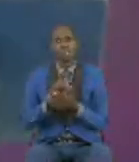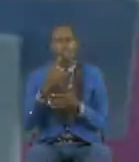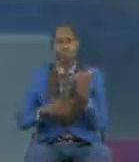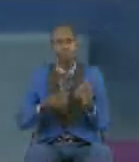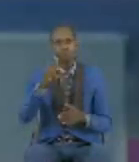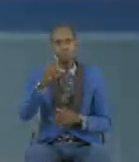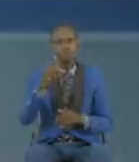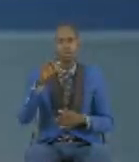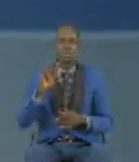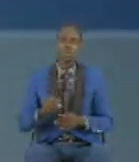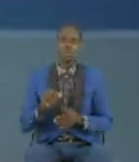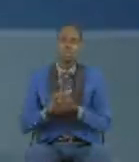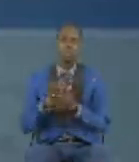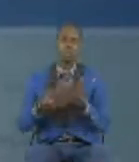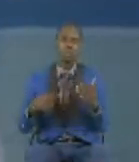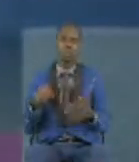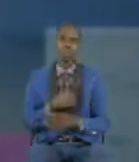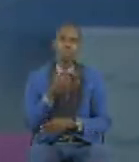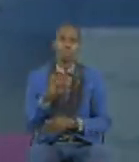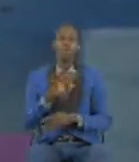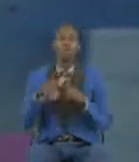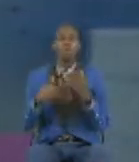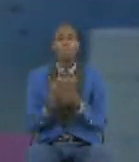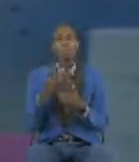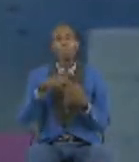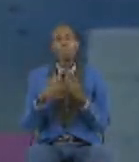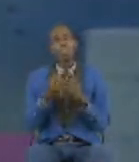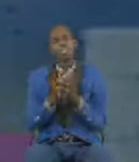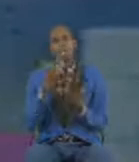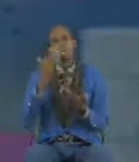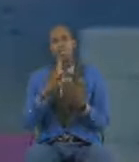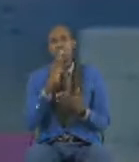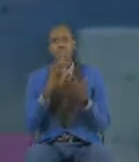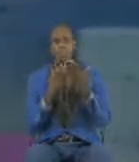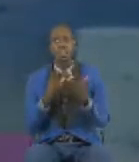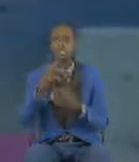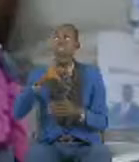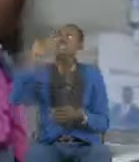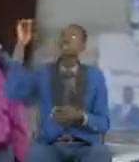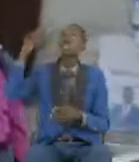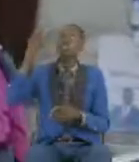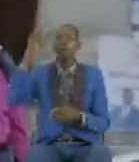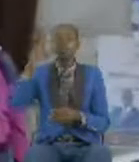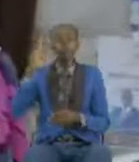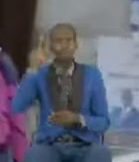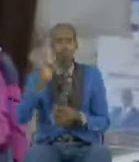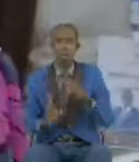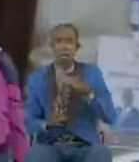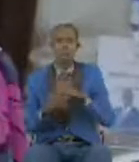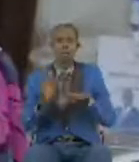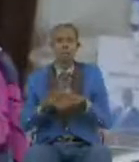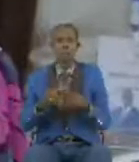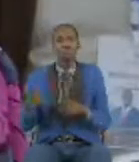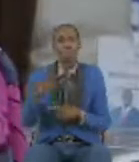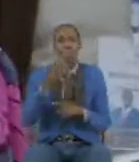avons besoin. Tous les problèmes qui sont là, la grâce de Dieu te paraîtra. Pour la guérison,